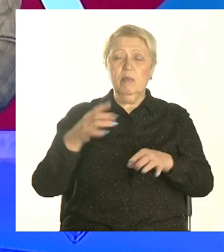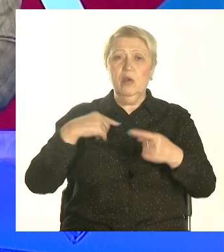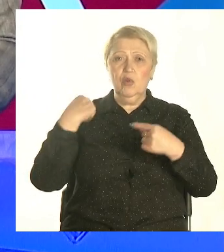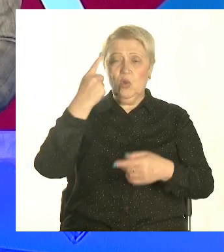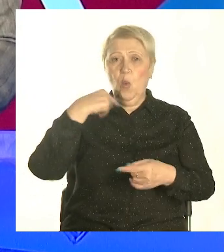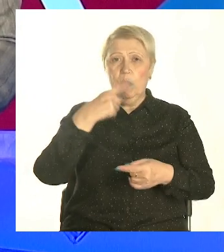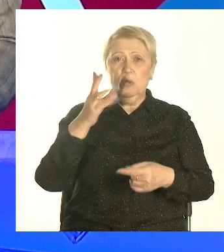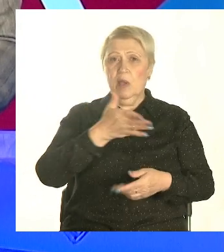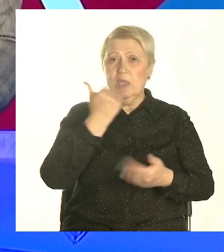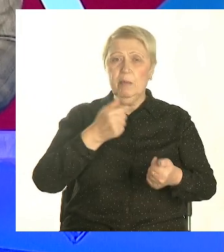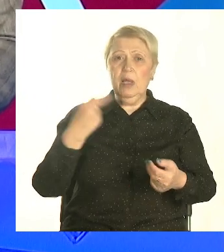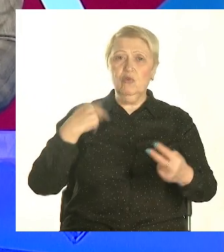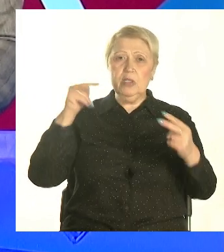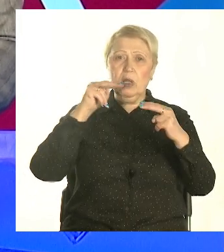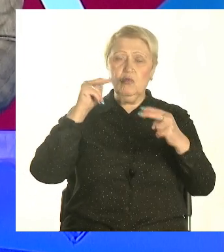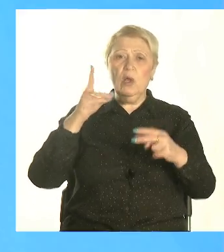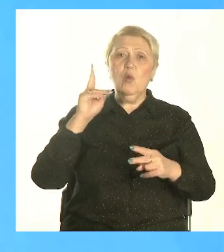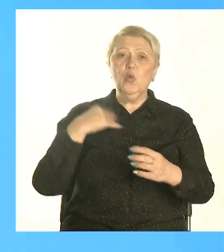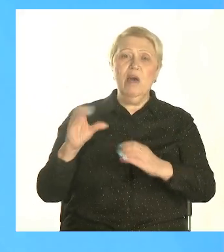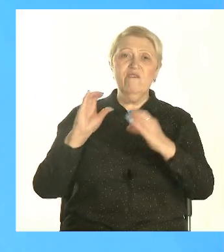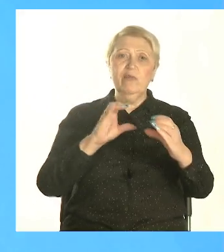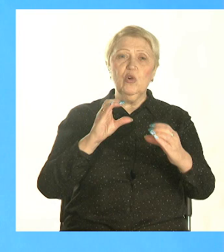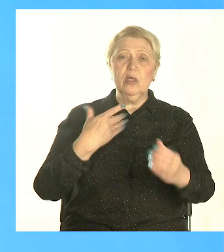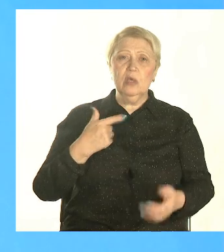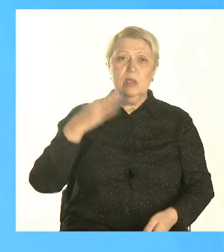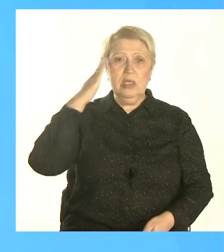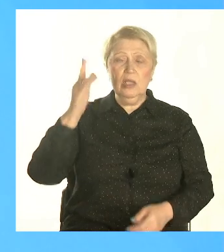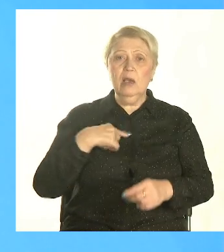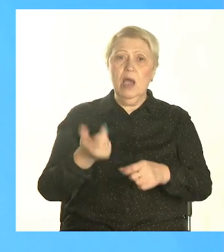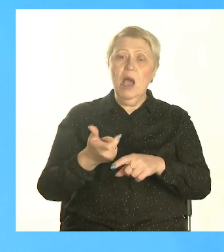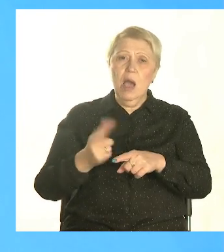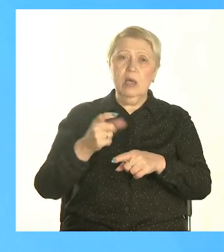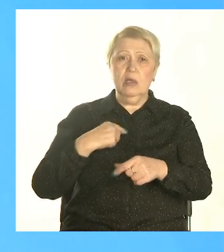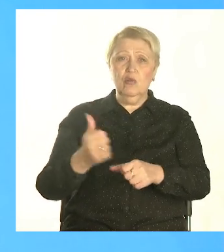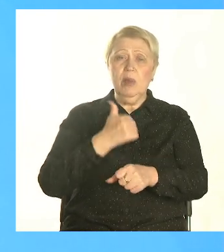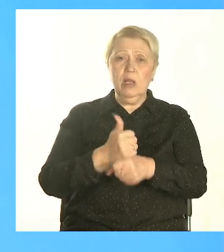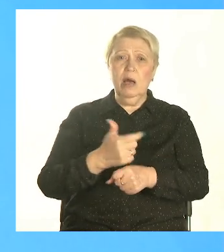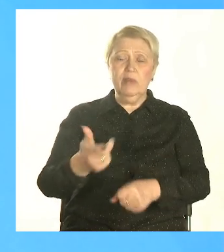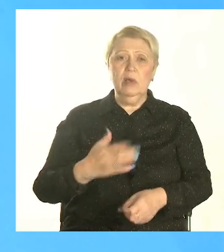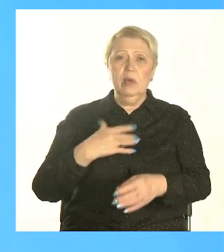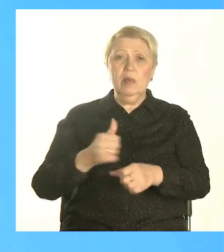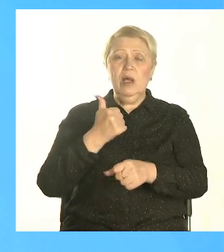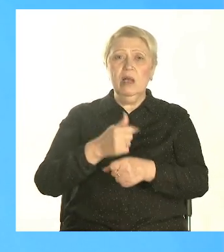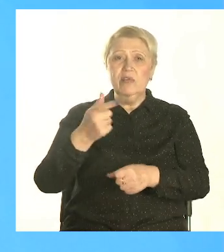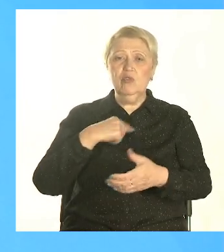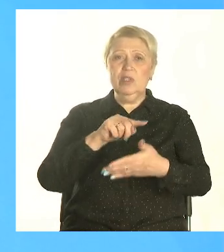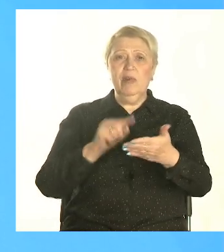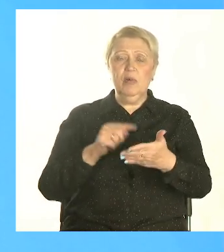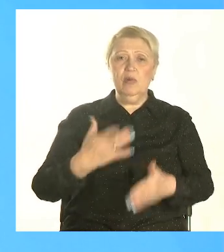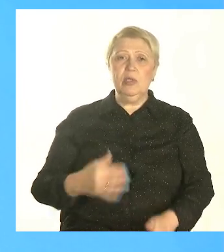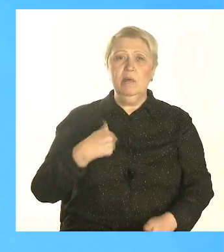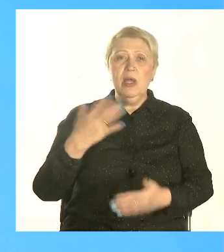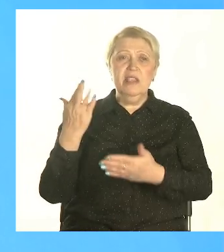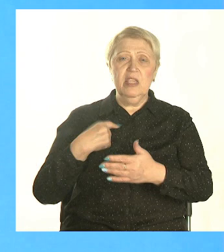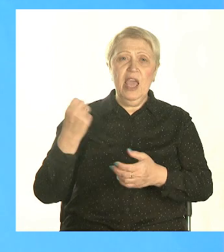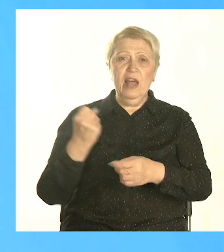контролировали процесс вывоза отходов, куда они вывозятся. Вот самое главное. Это один из самых главных вопросов, потому что уже неоднократно мы говорили о